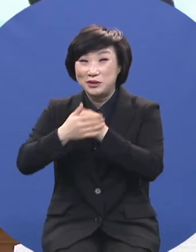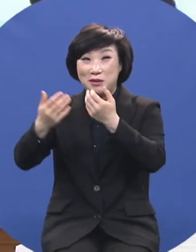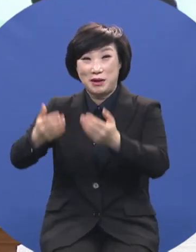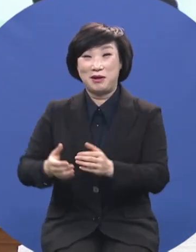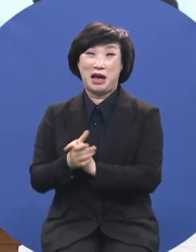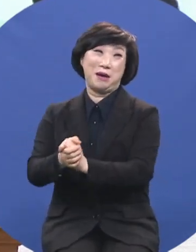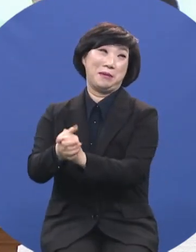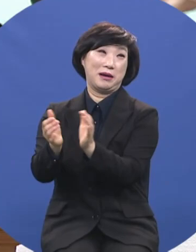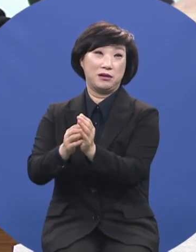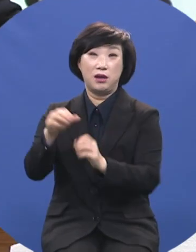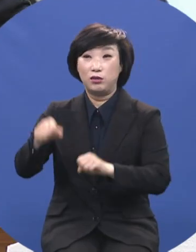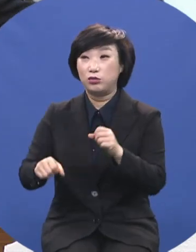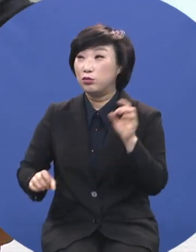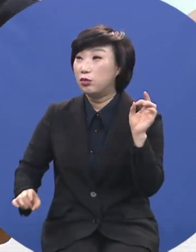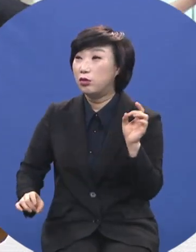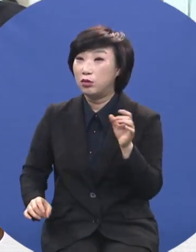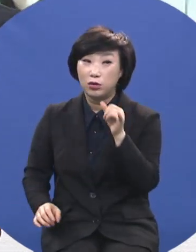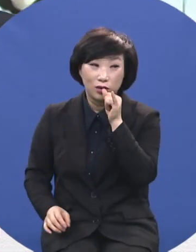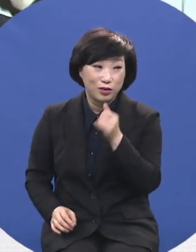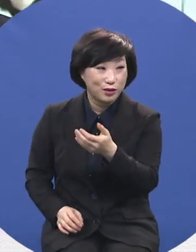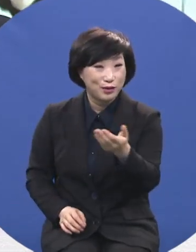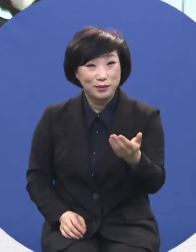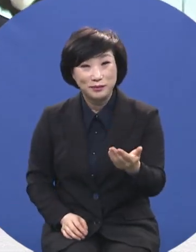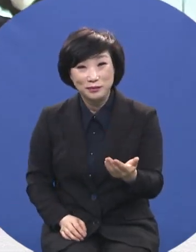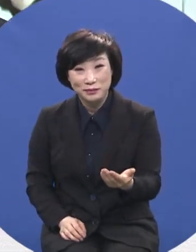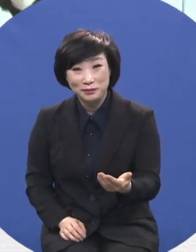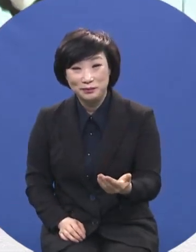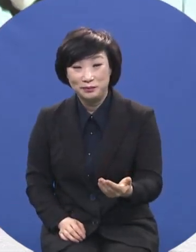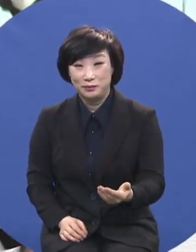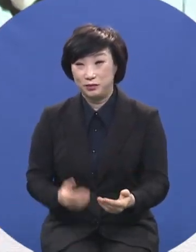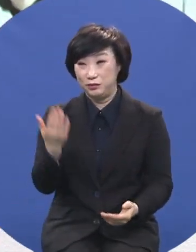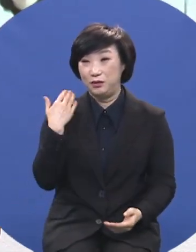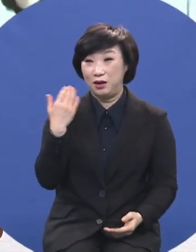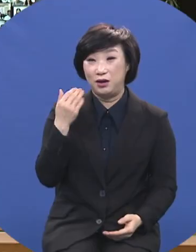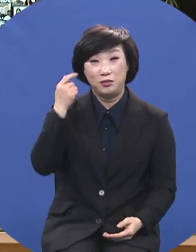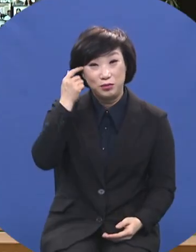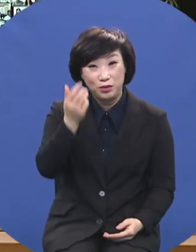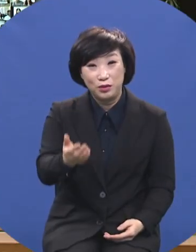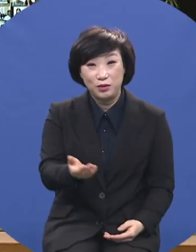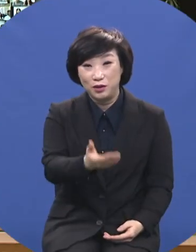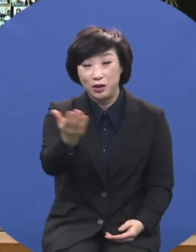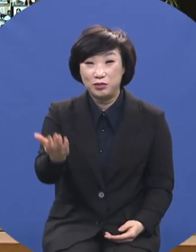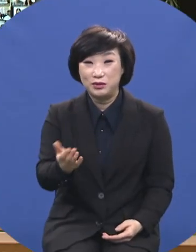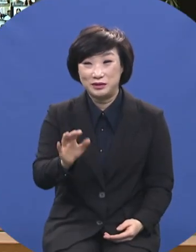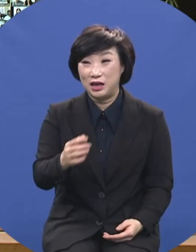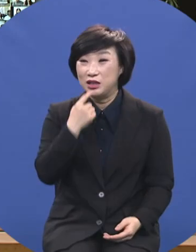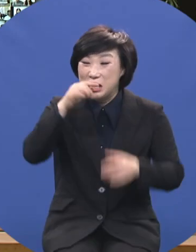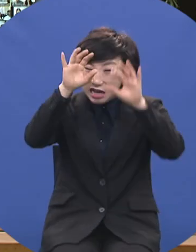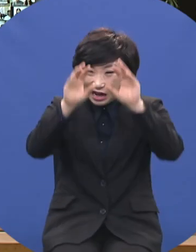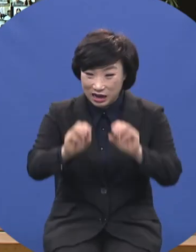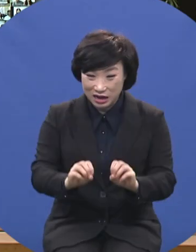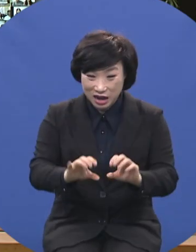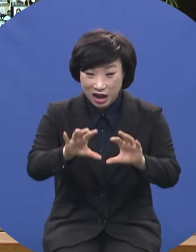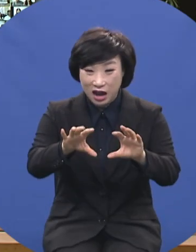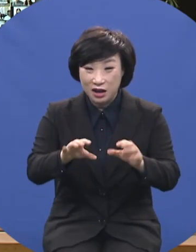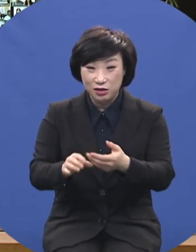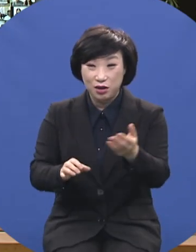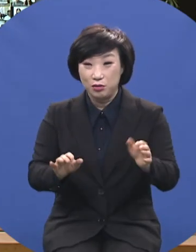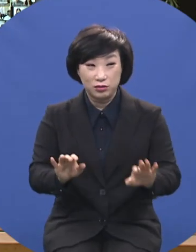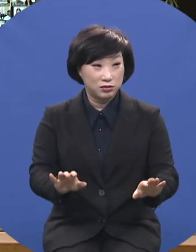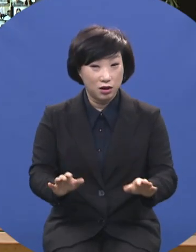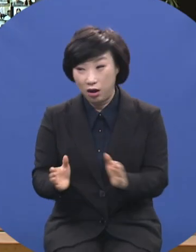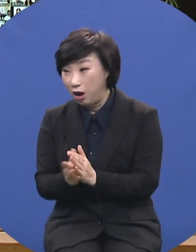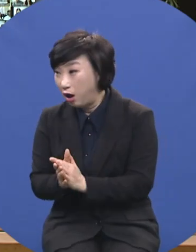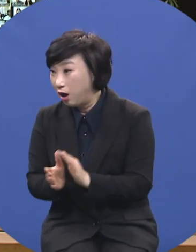뭐 행동은 뭐가 있어야 할 거 아니야. 아까도 묻잖아. 눈이 그렇게 많이 왔는데 아니